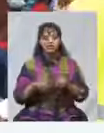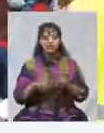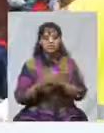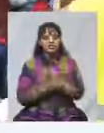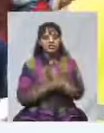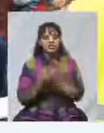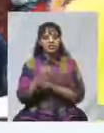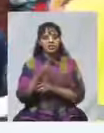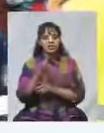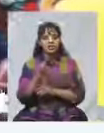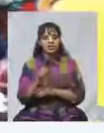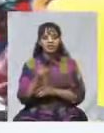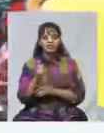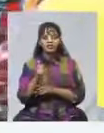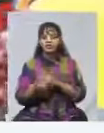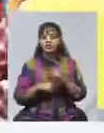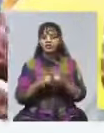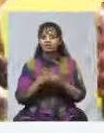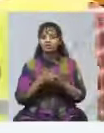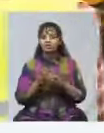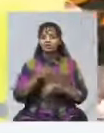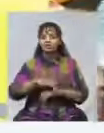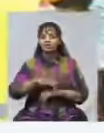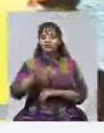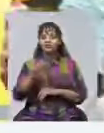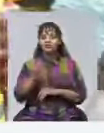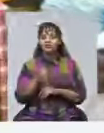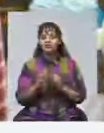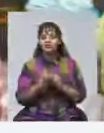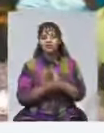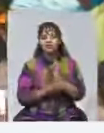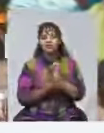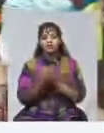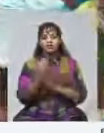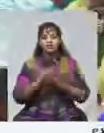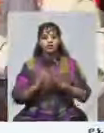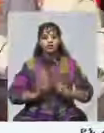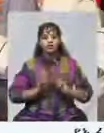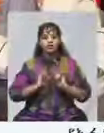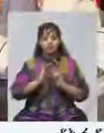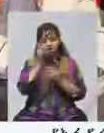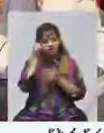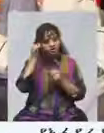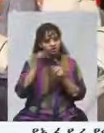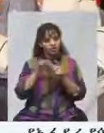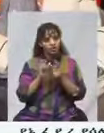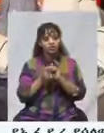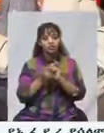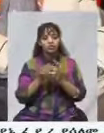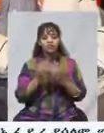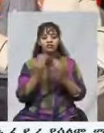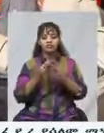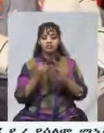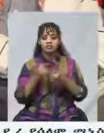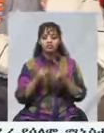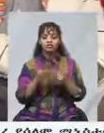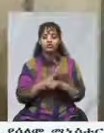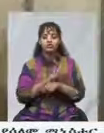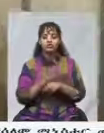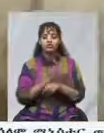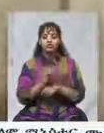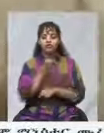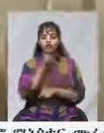ጥያቄ ከሁለት አስርት ዓመታት በፊት ከፍተኛ የሆነ የመሰረተ ልማት ችግር መኖሩን አስታውሰው ከለውጡ ማግስት ወዲህ ግን ሙሉ በሙሉም